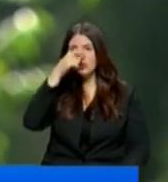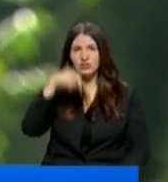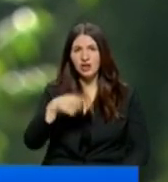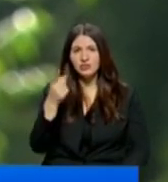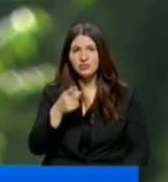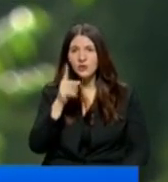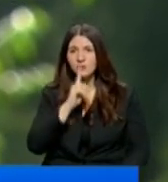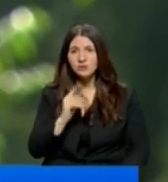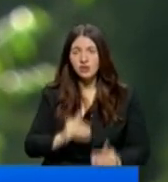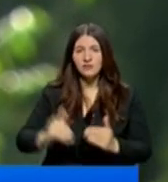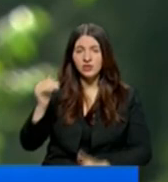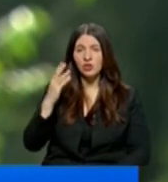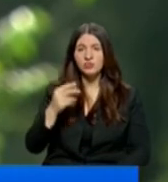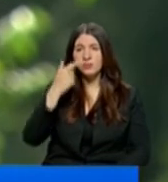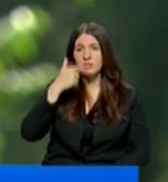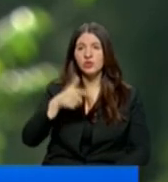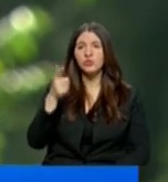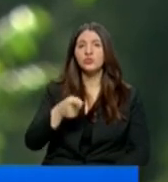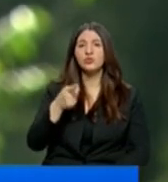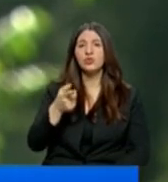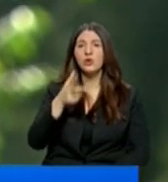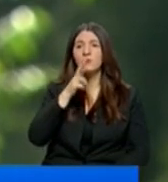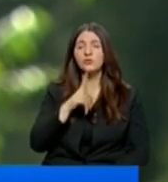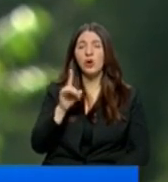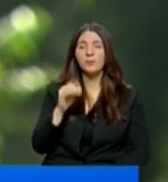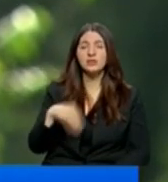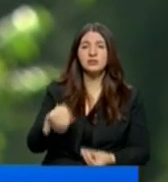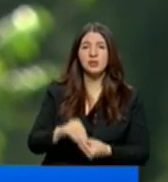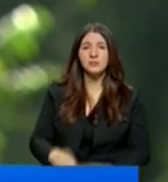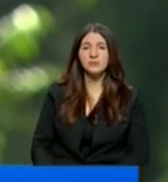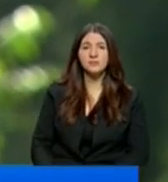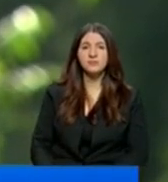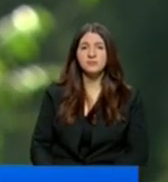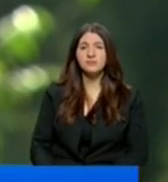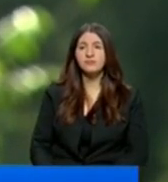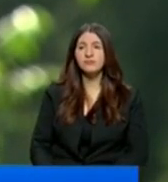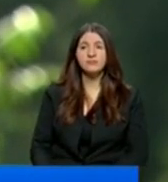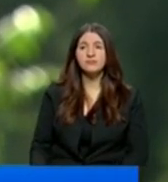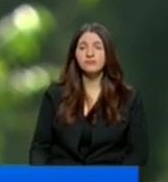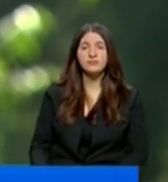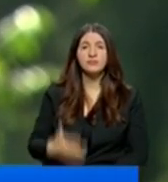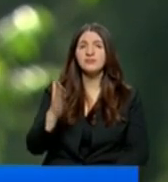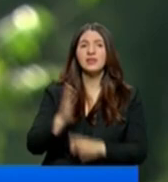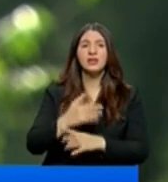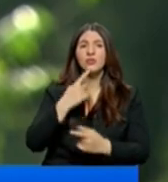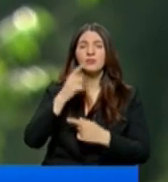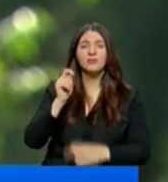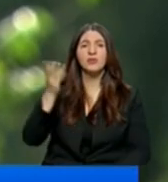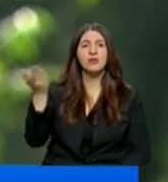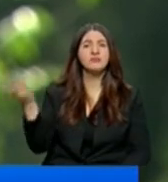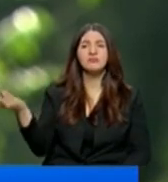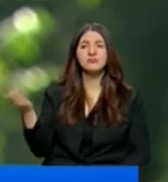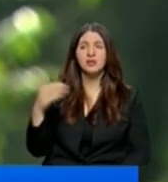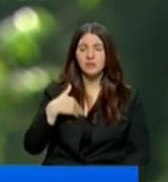Türkiye'de %160, mazotta %315 zam. Neden bahsediyorlar bunlar?